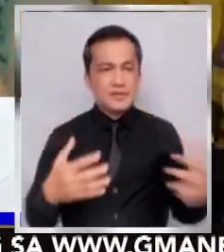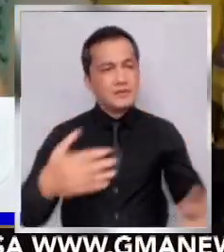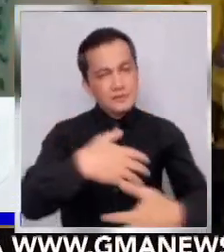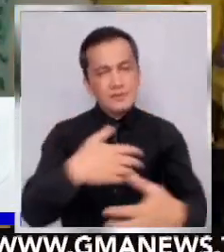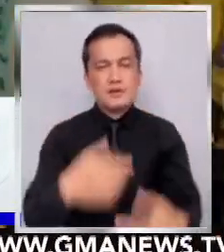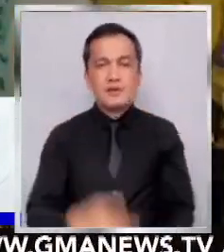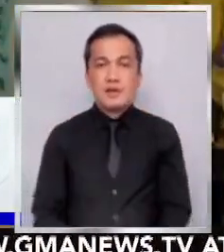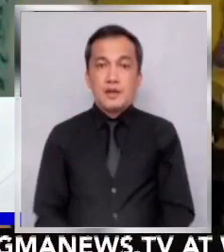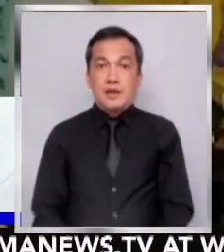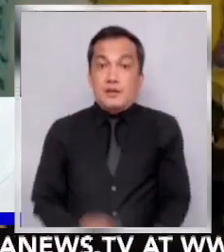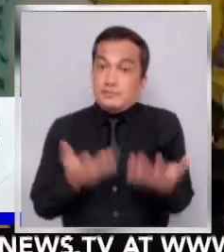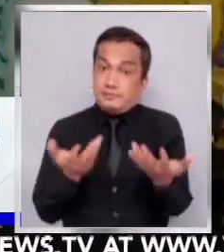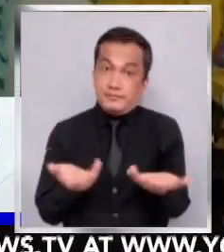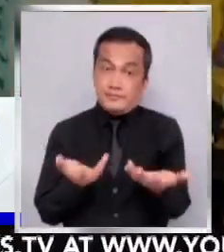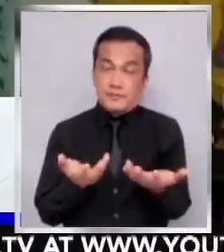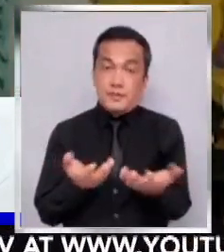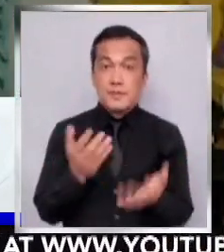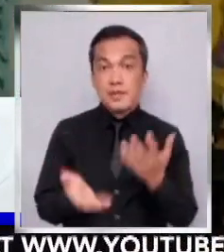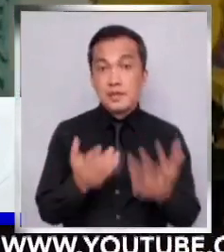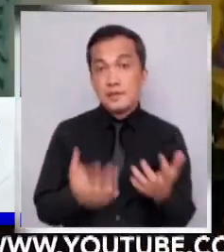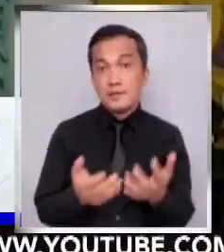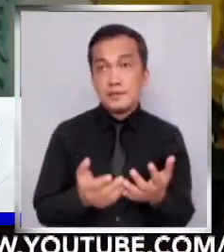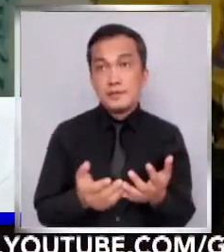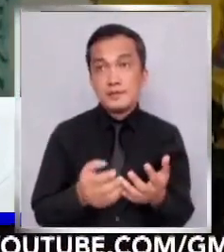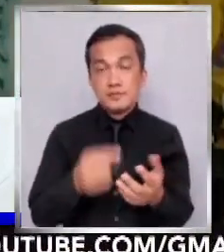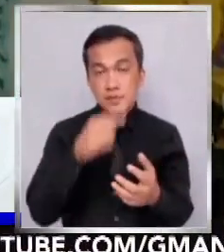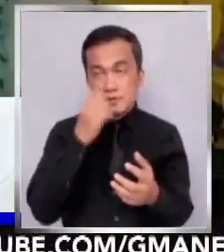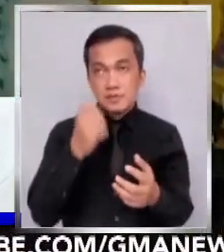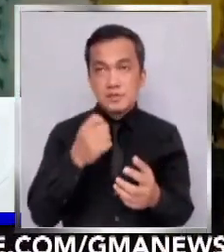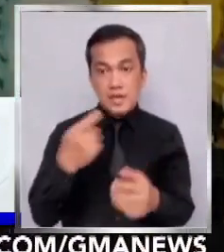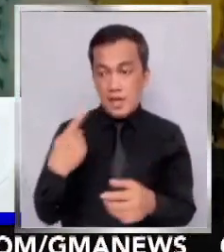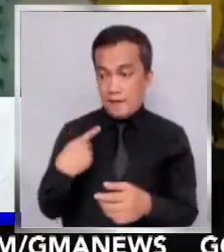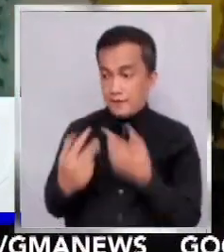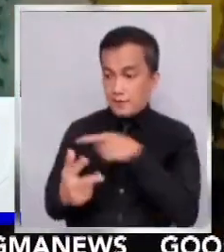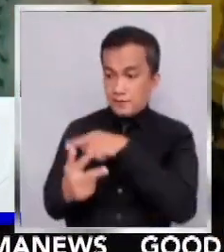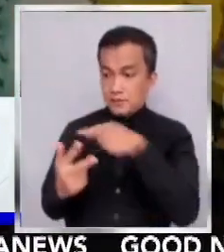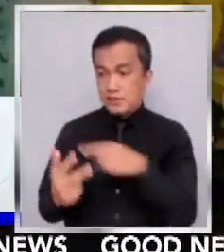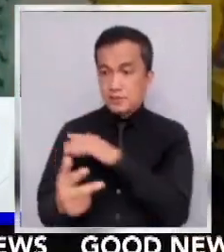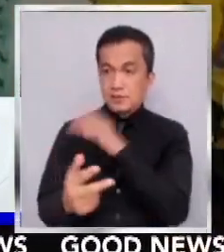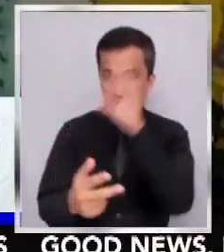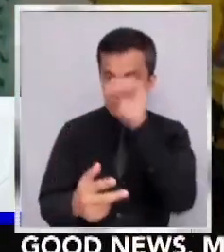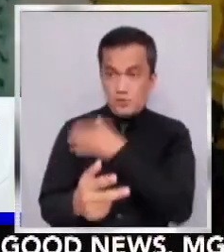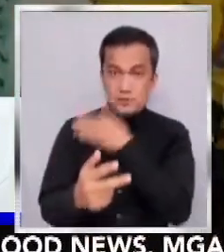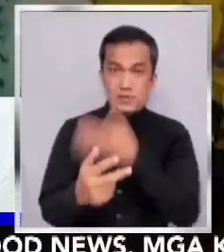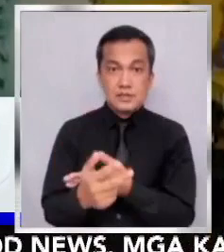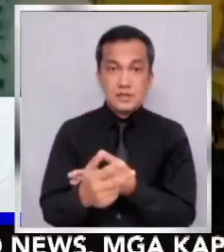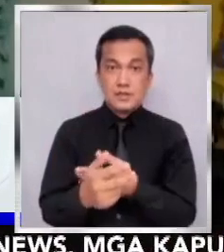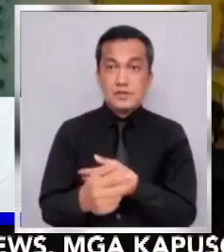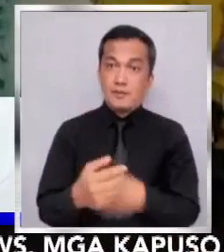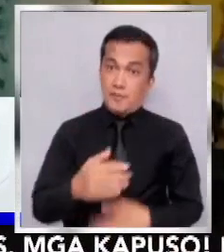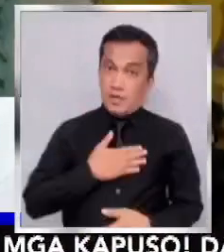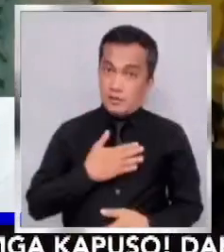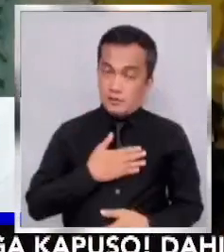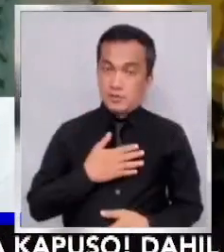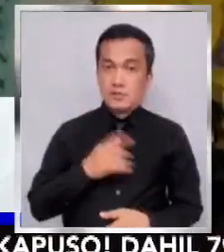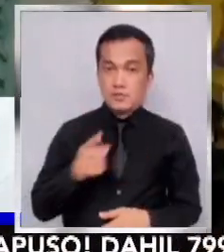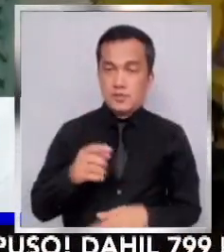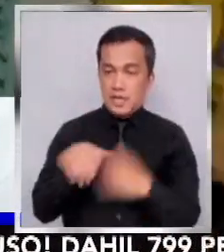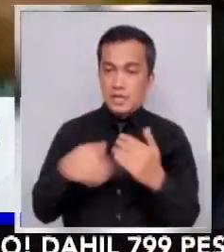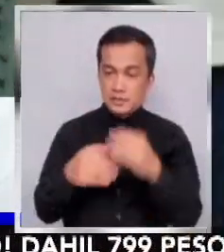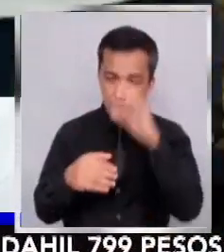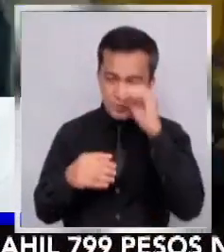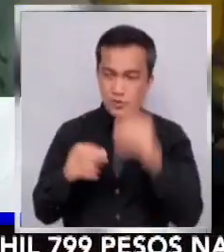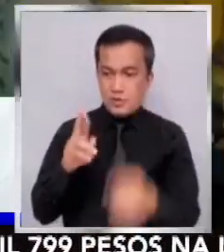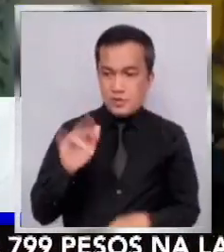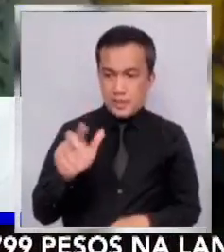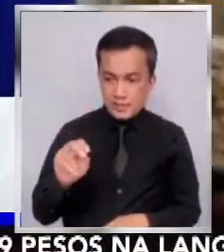And then siguro also dahil I have 3 boys, you know, at mga anak ko, puro lalaki, Ryan,